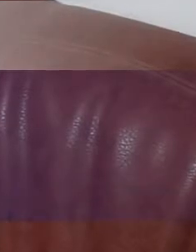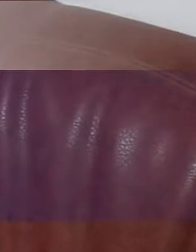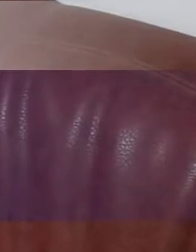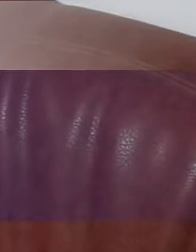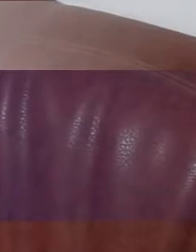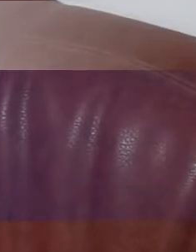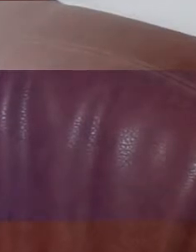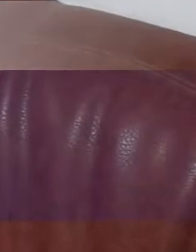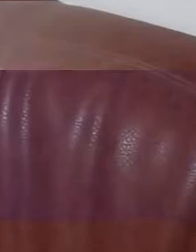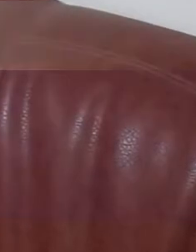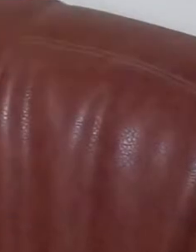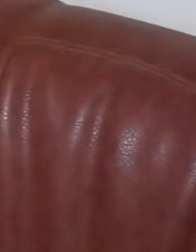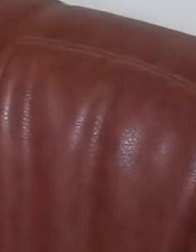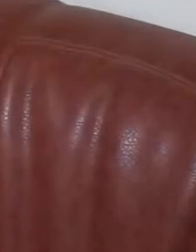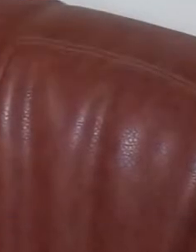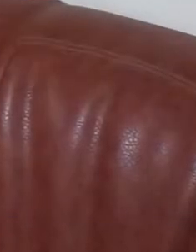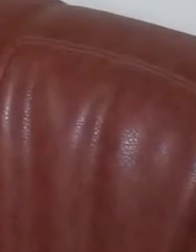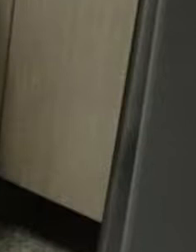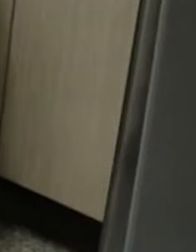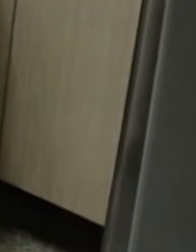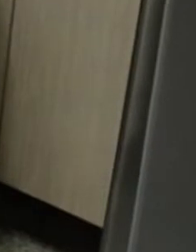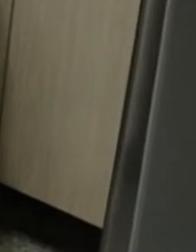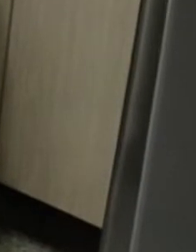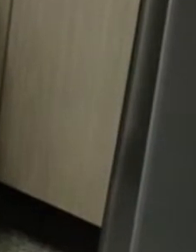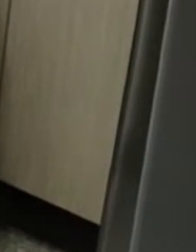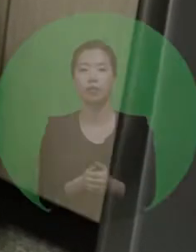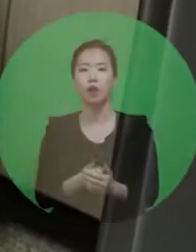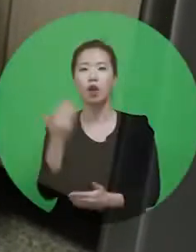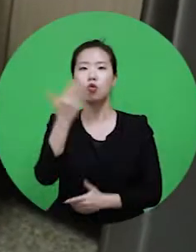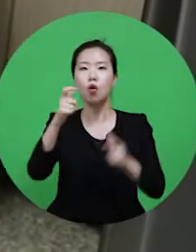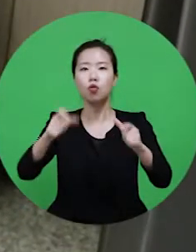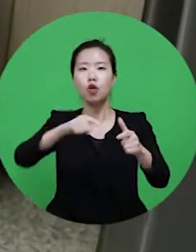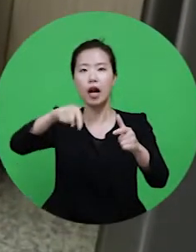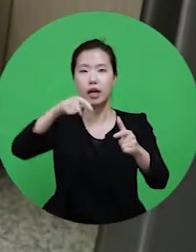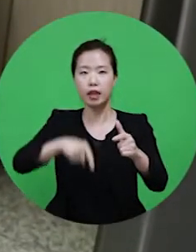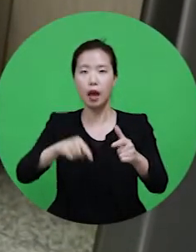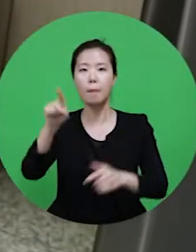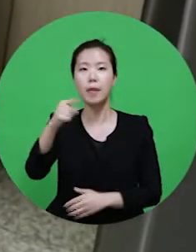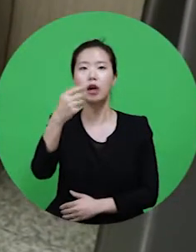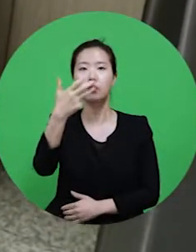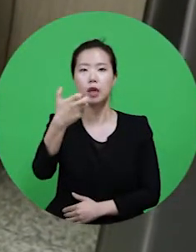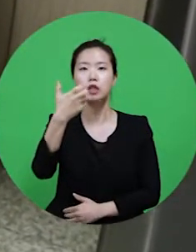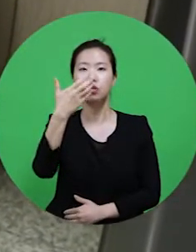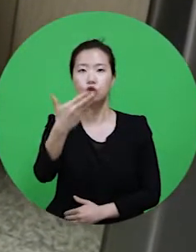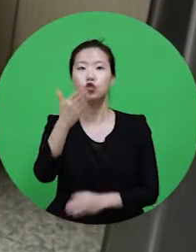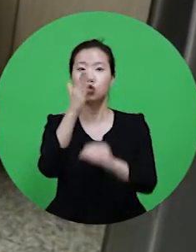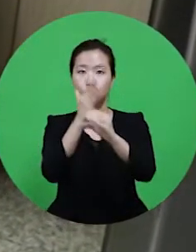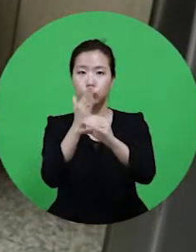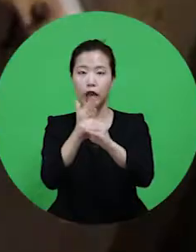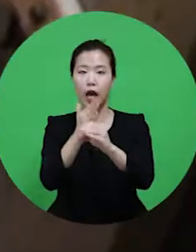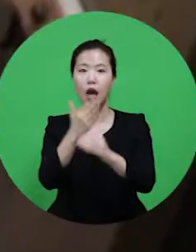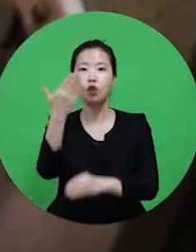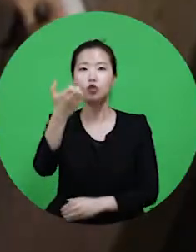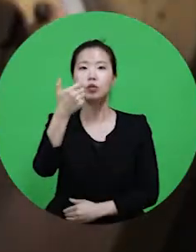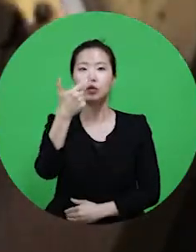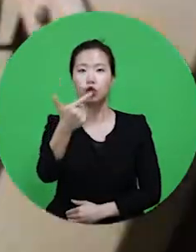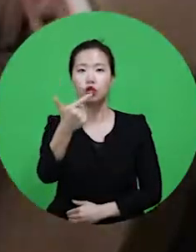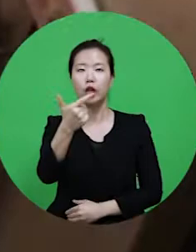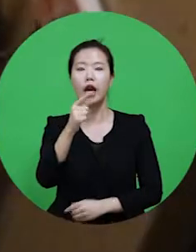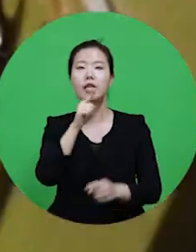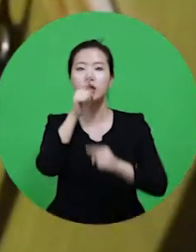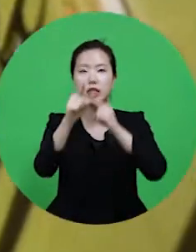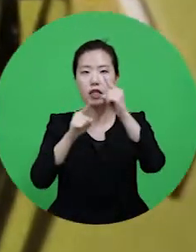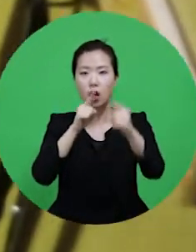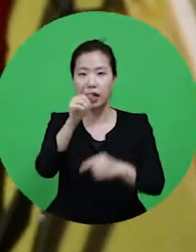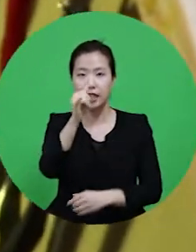건강에 너무 좋지 않겠는가. 관내 전체 경로당 189개소 중